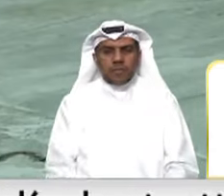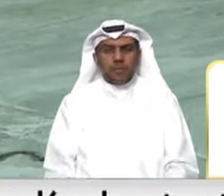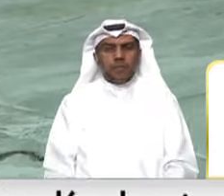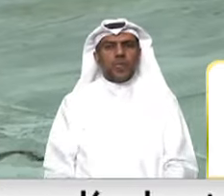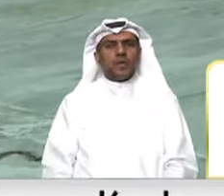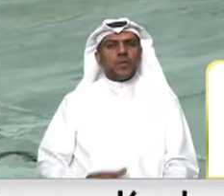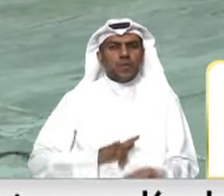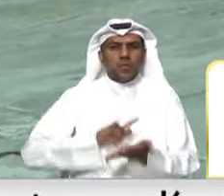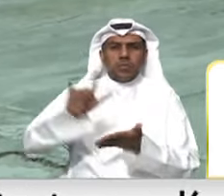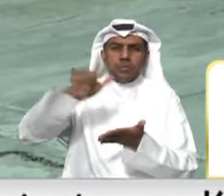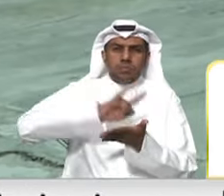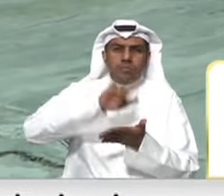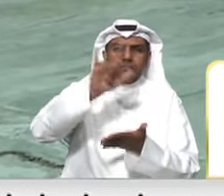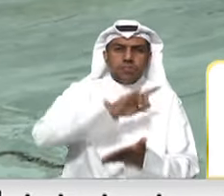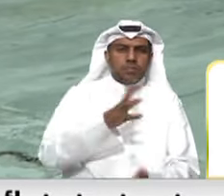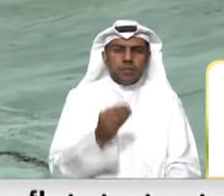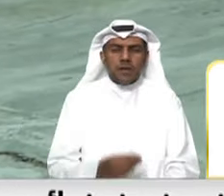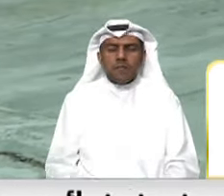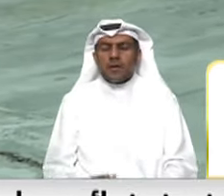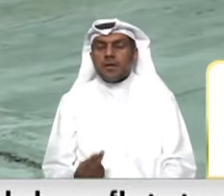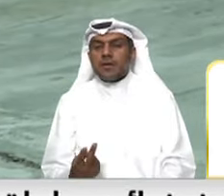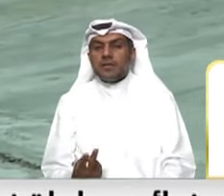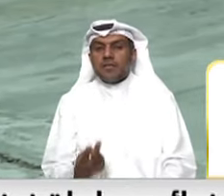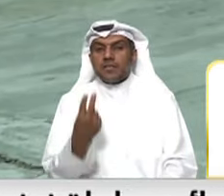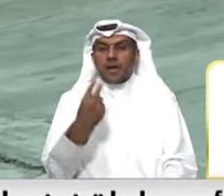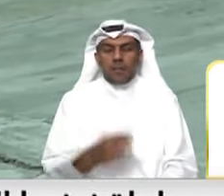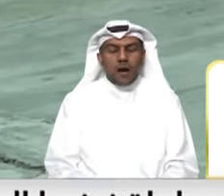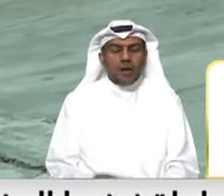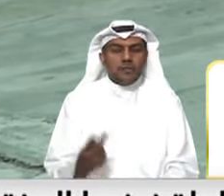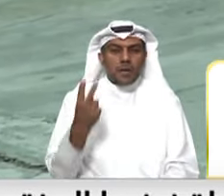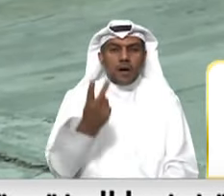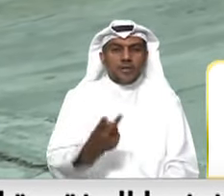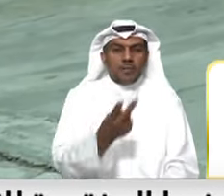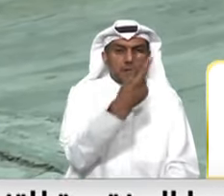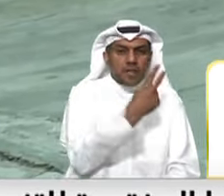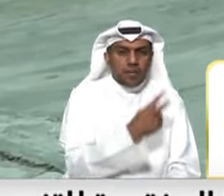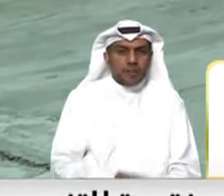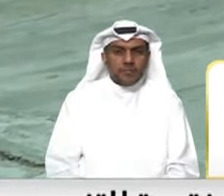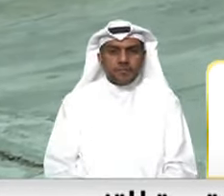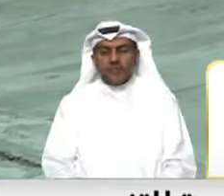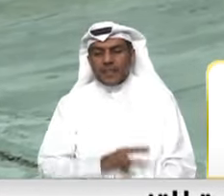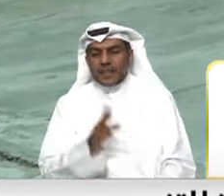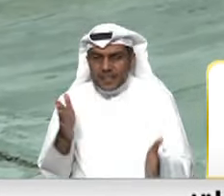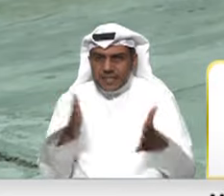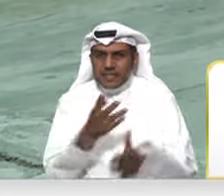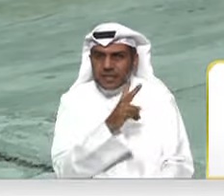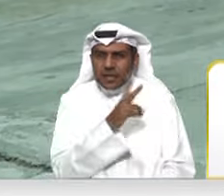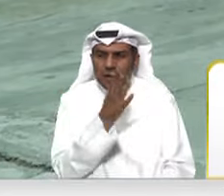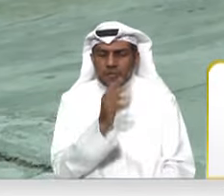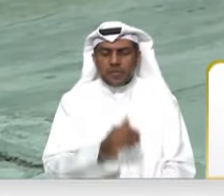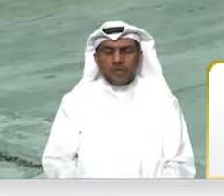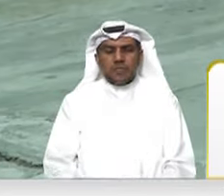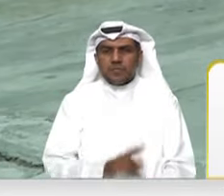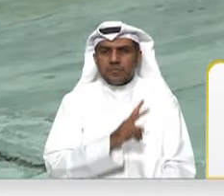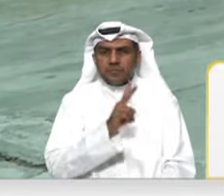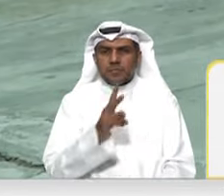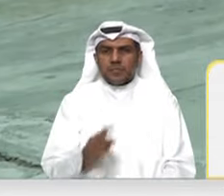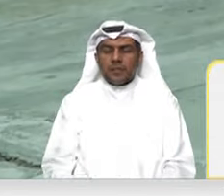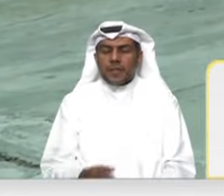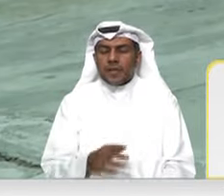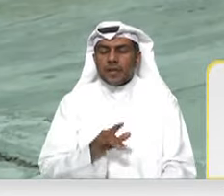البدن مثل تل 7 البوينج تل 7 والاير باس 33 نيو